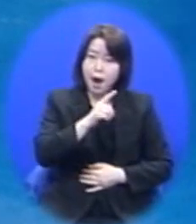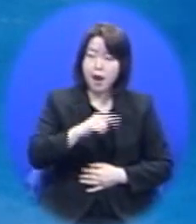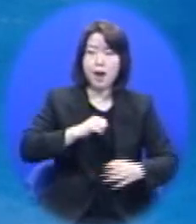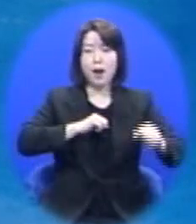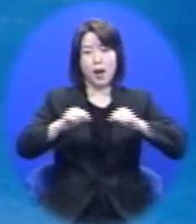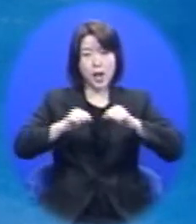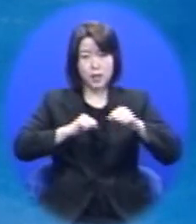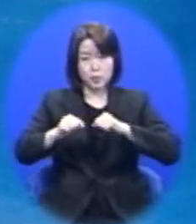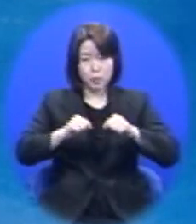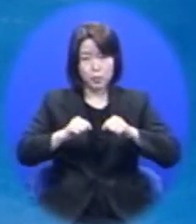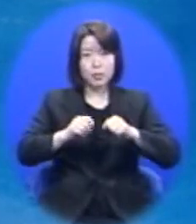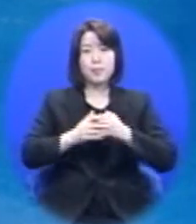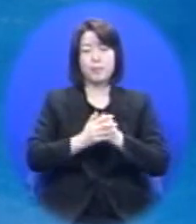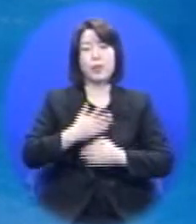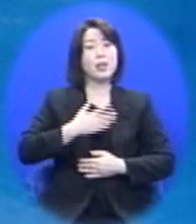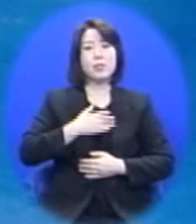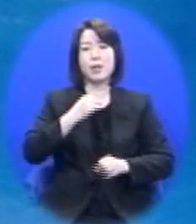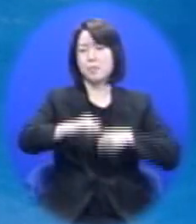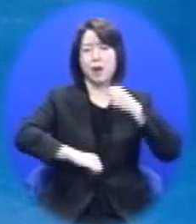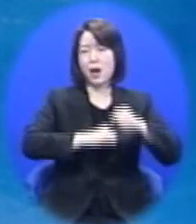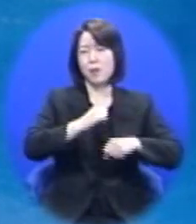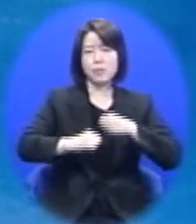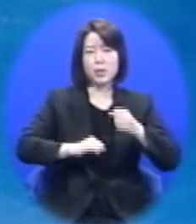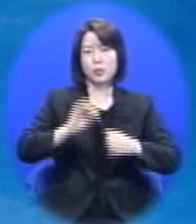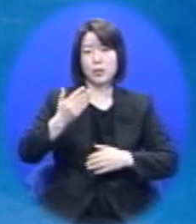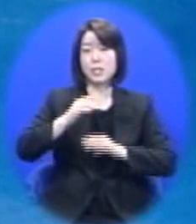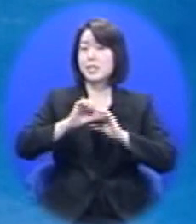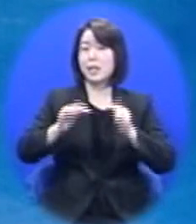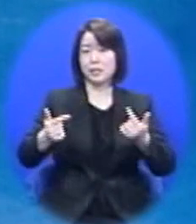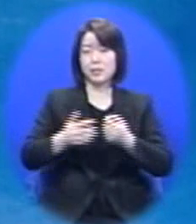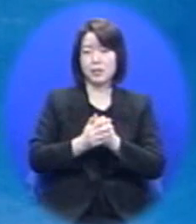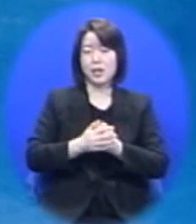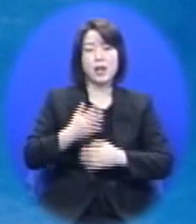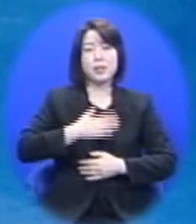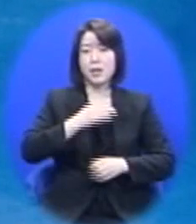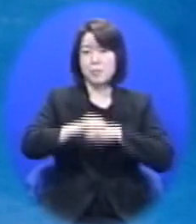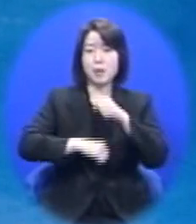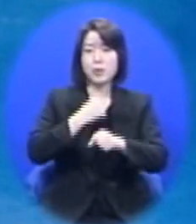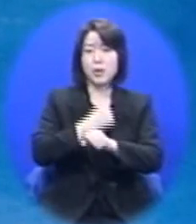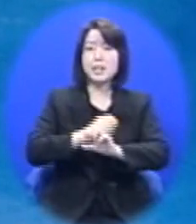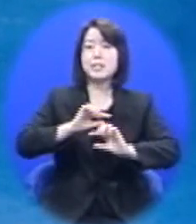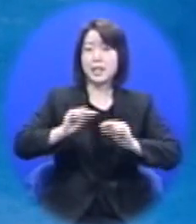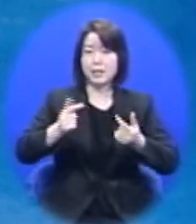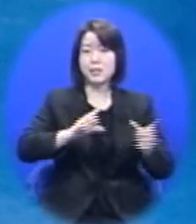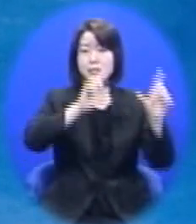것이 내 마음대로 되지 않는, 내 마음대로 하지 않는 삶.